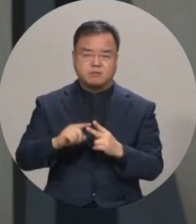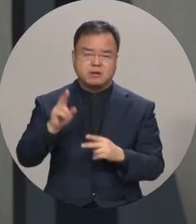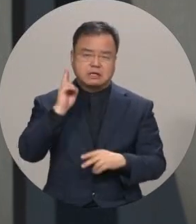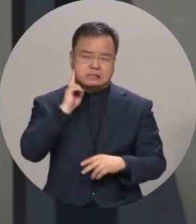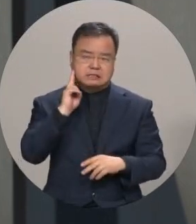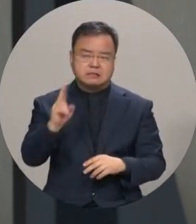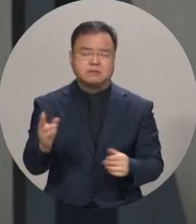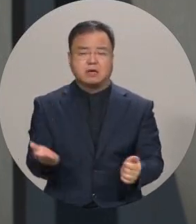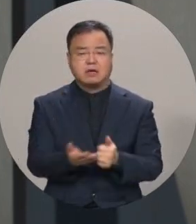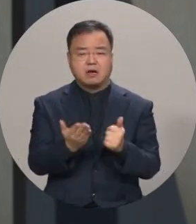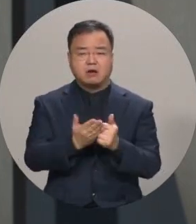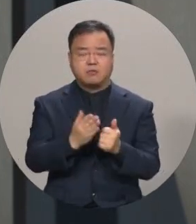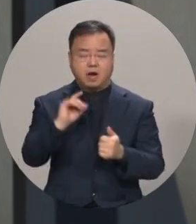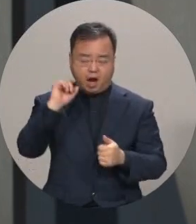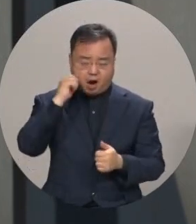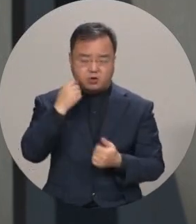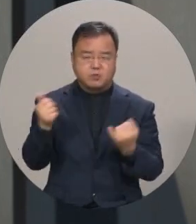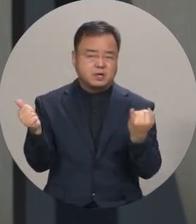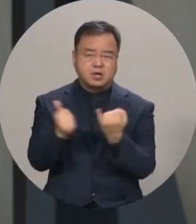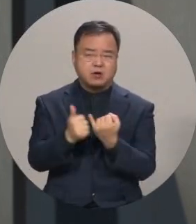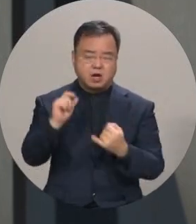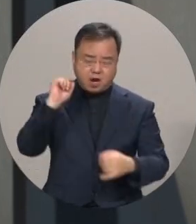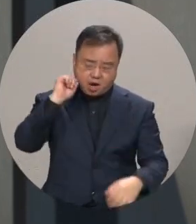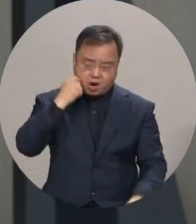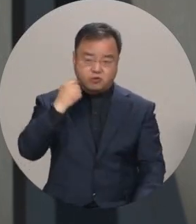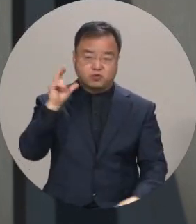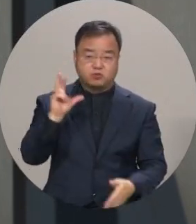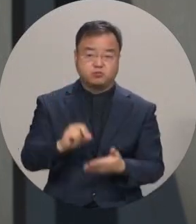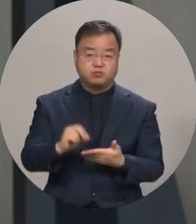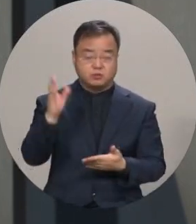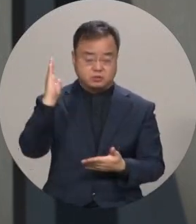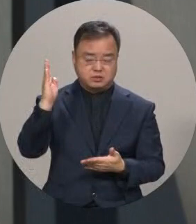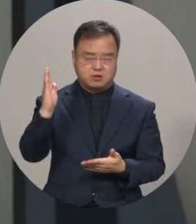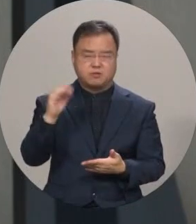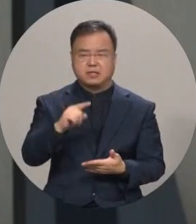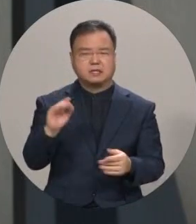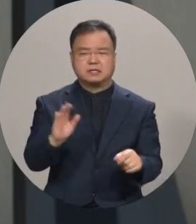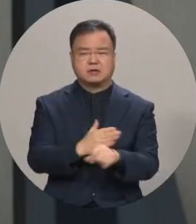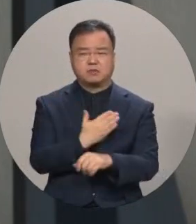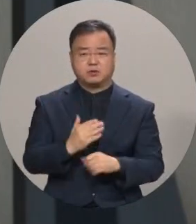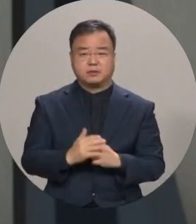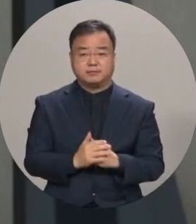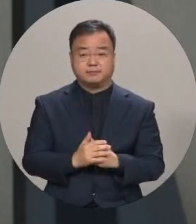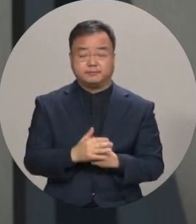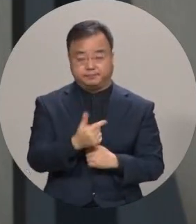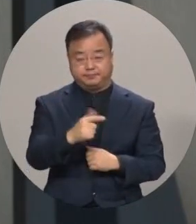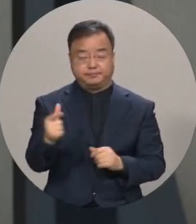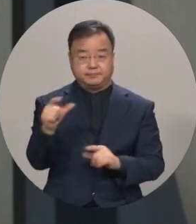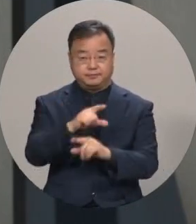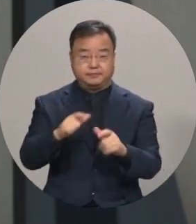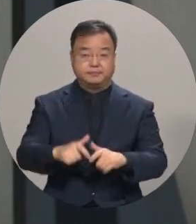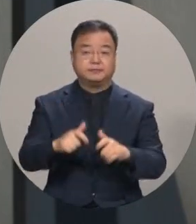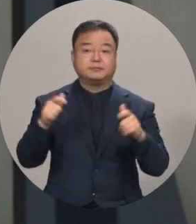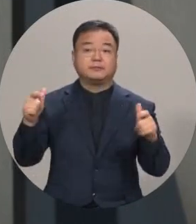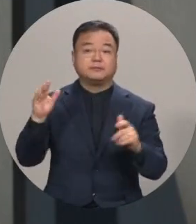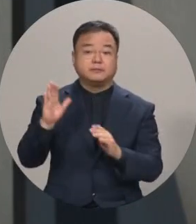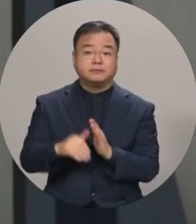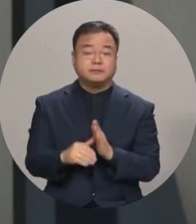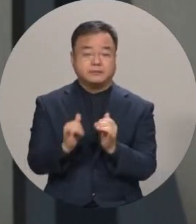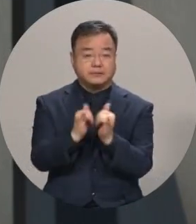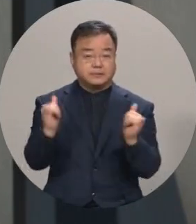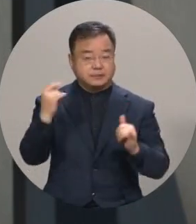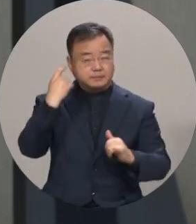양육의 어려움이나 결혼의 어려움을 보여주는 문제점들이 지적이 되고 있습니다 이런게 점점 확대되면 결국은 사람들의